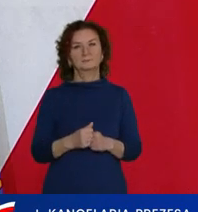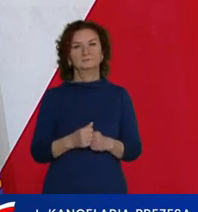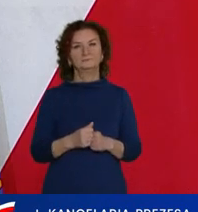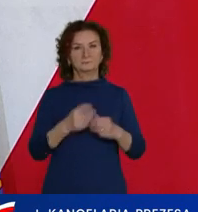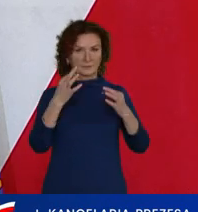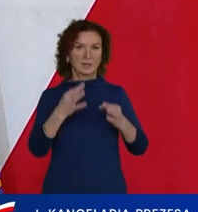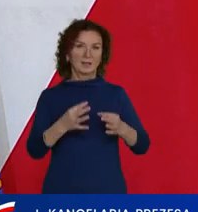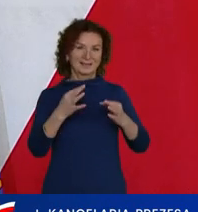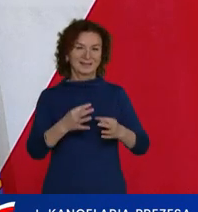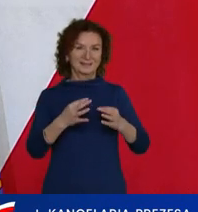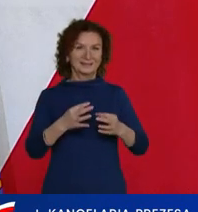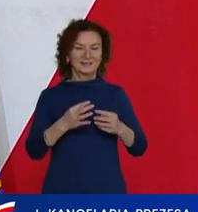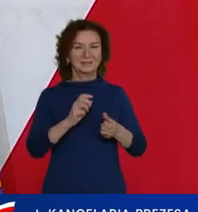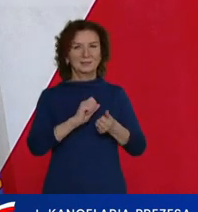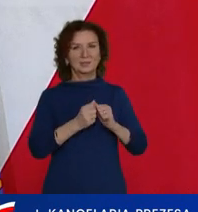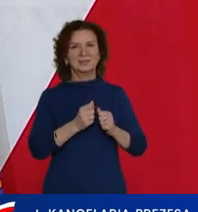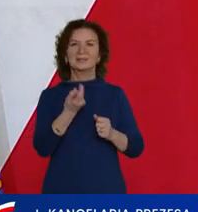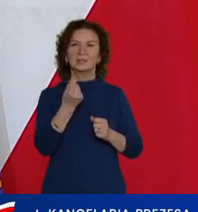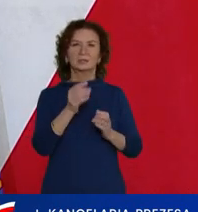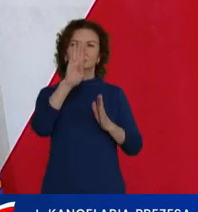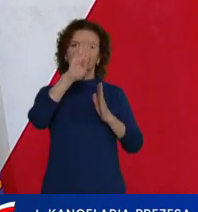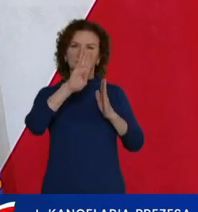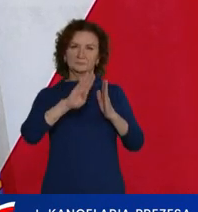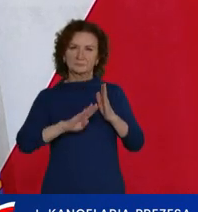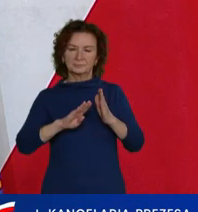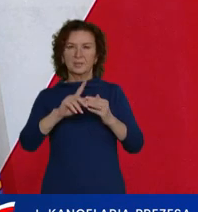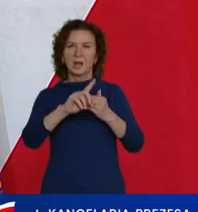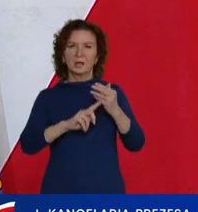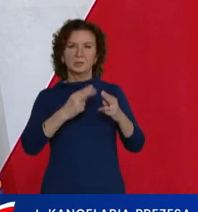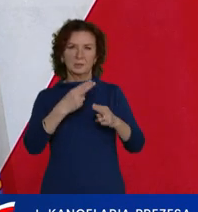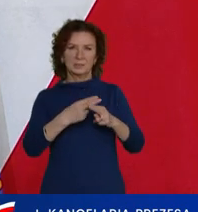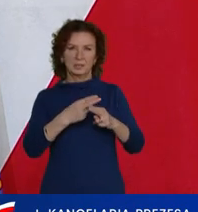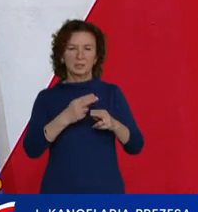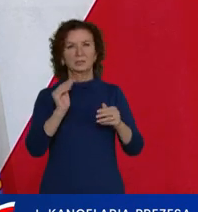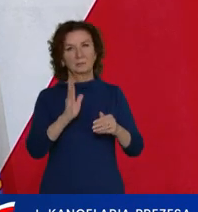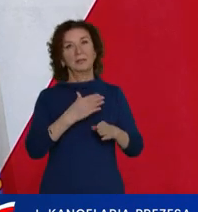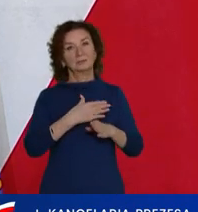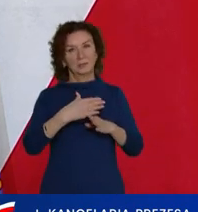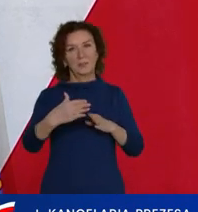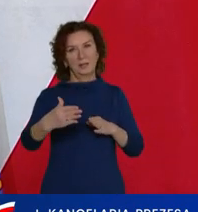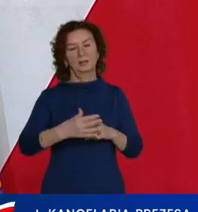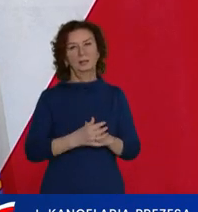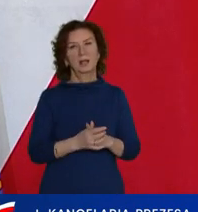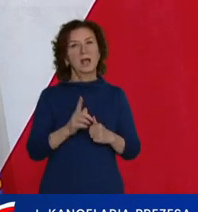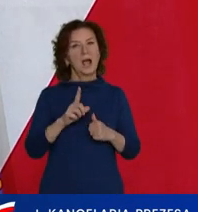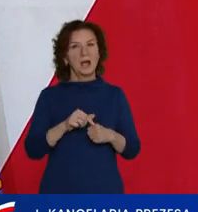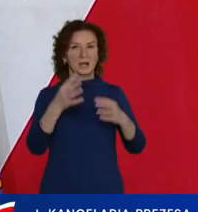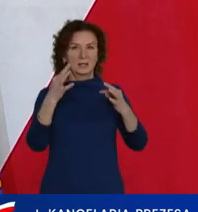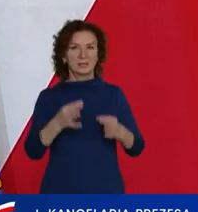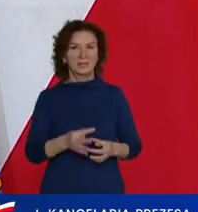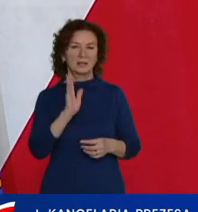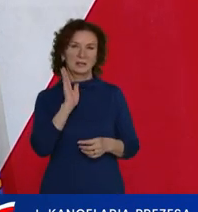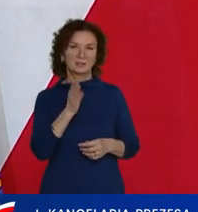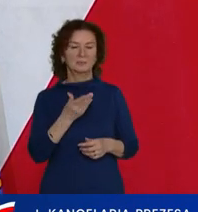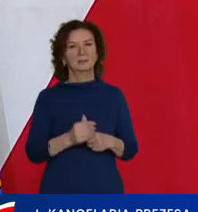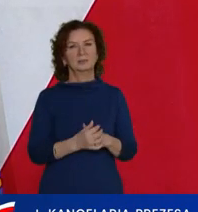który już ma miejsce, czyli trendu zmniejszenia liczby zakażeń, prawdopodobnie będzie kontynuowana, ale teraz będziemy mieli